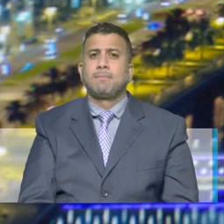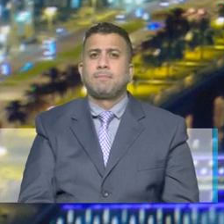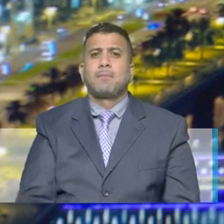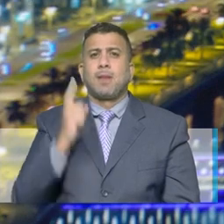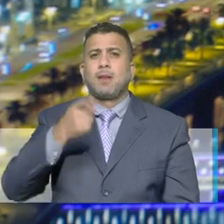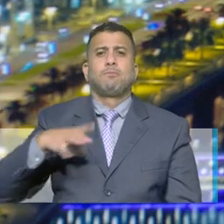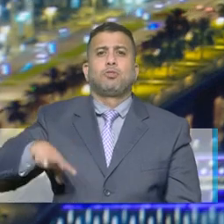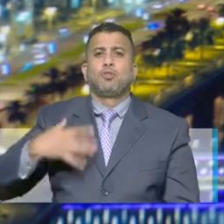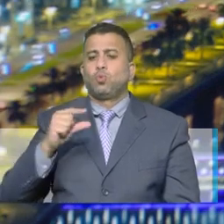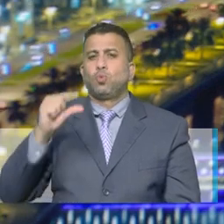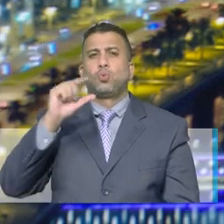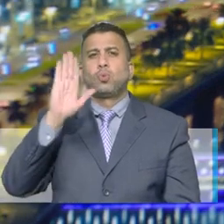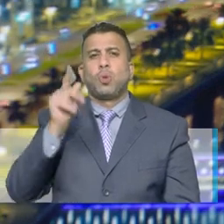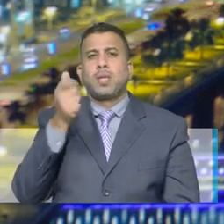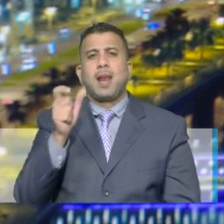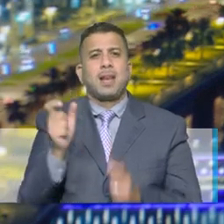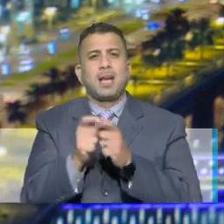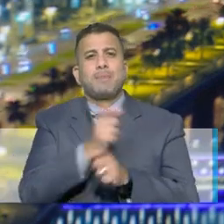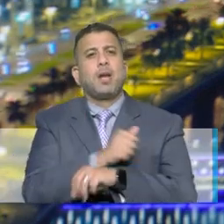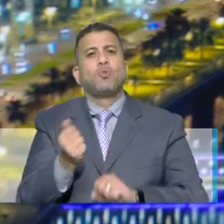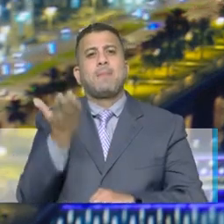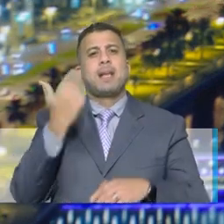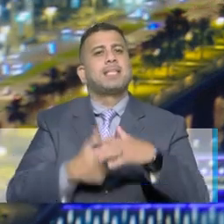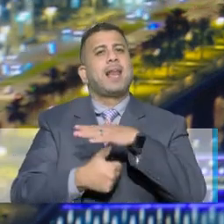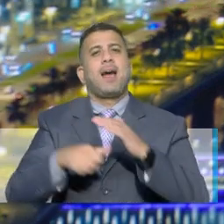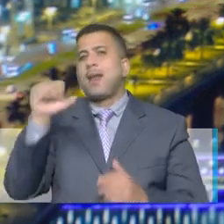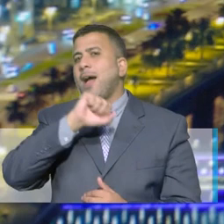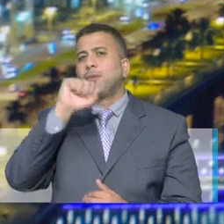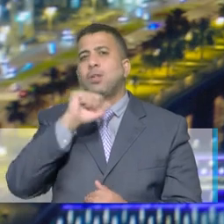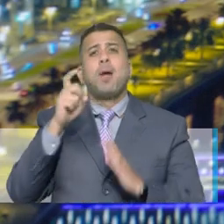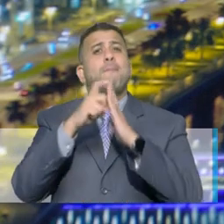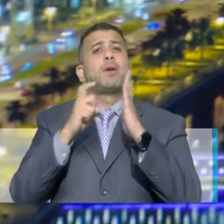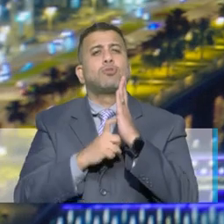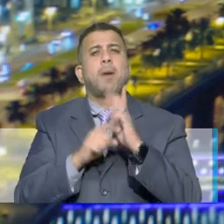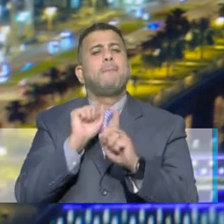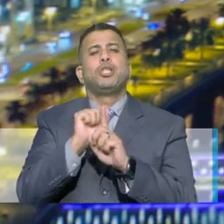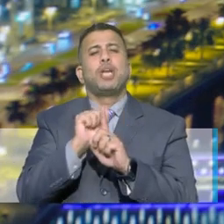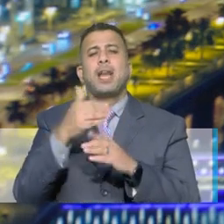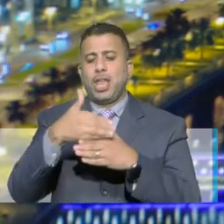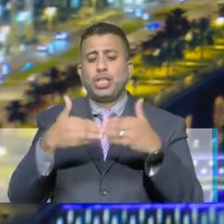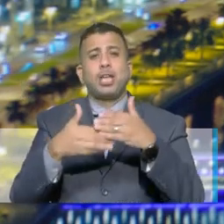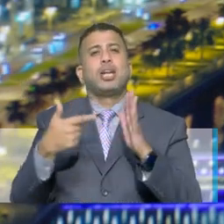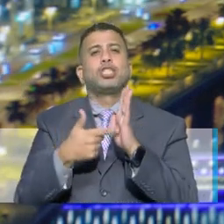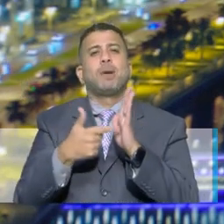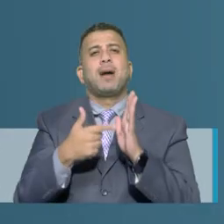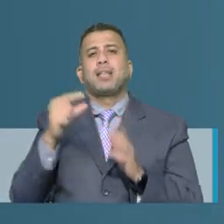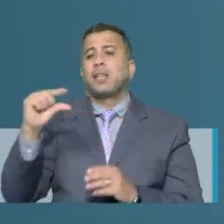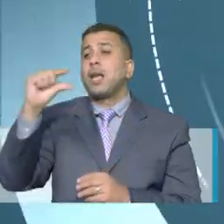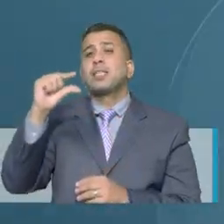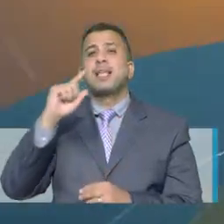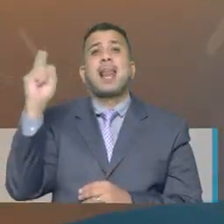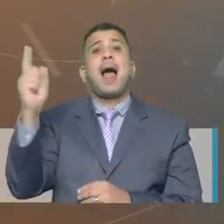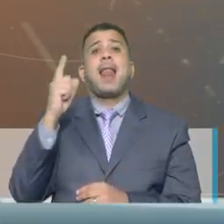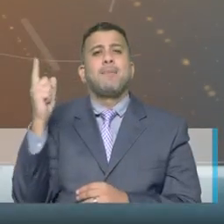اصدر صاحب السمو الشيخ الدكتور سلطان بن محمد القاسمي عضوان مجلس الاعلى حاكم الشارقه مرسوما اميريا بشان انشاء